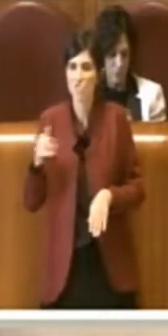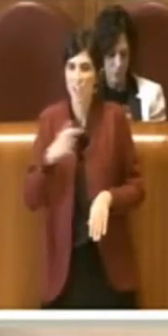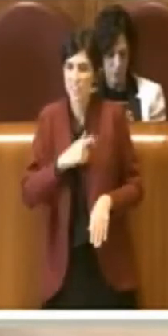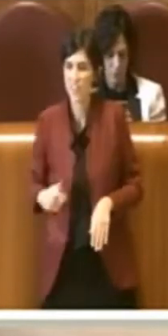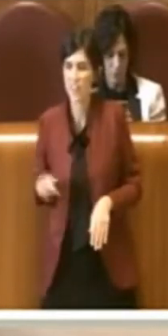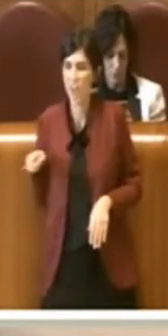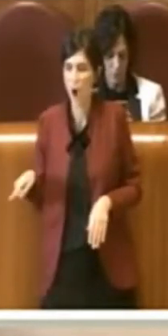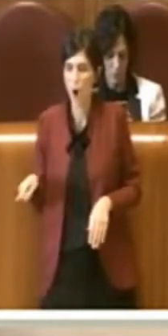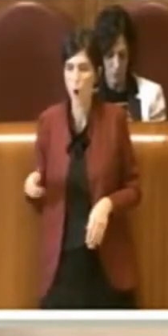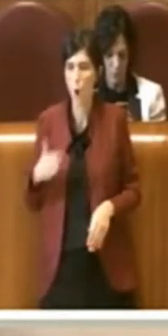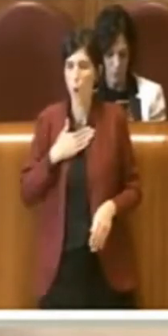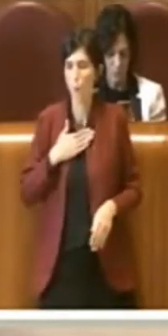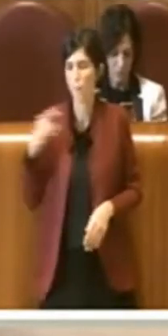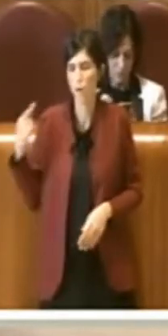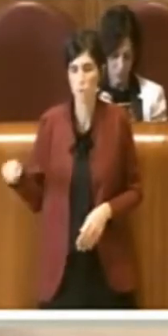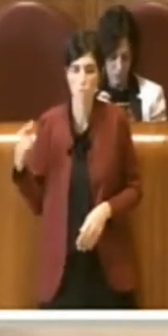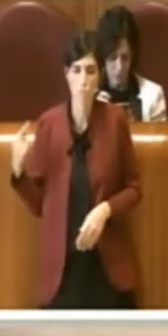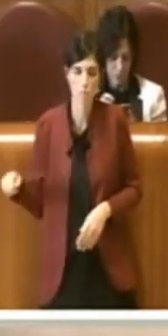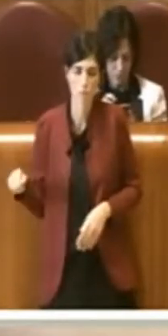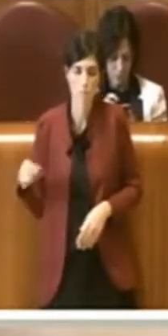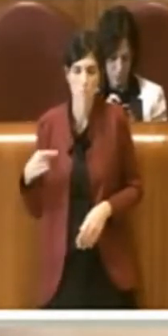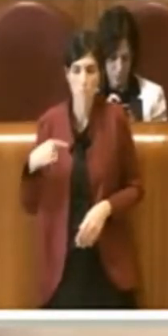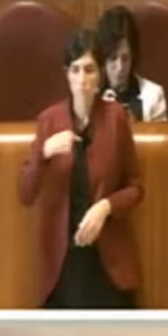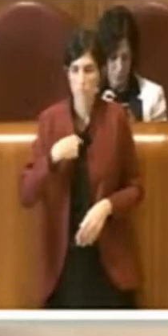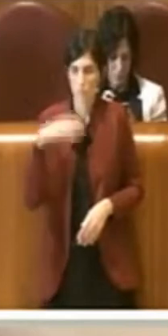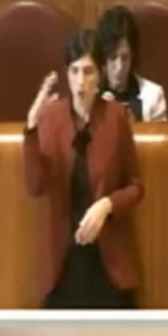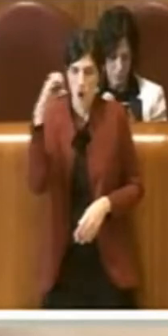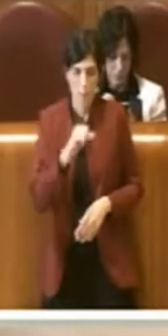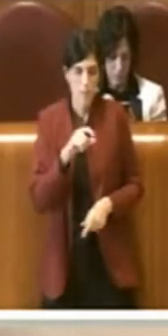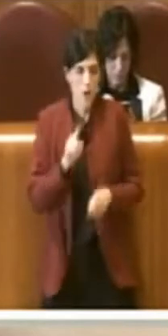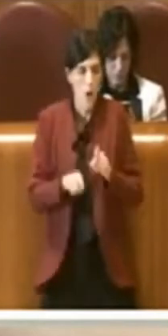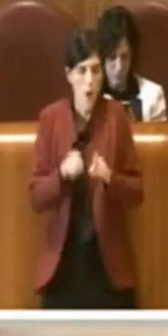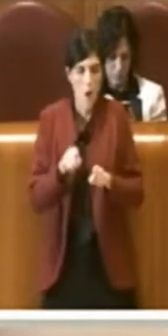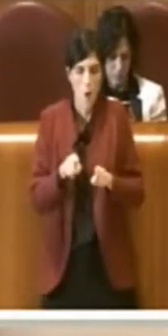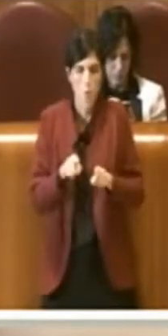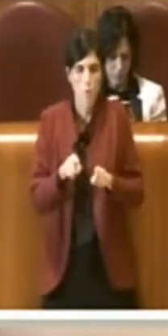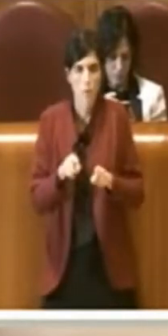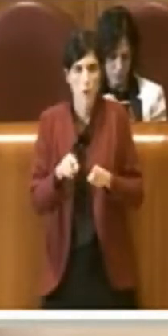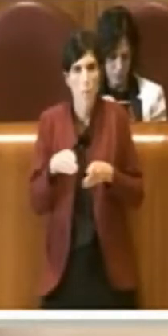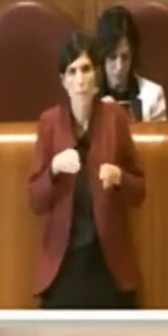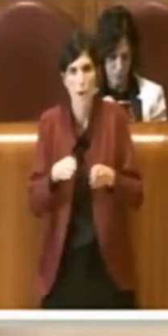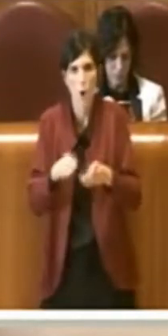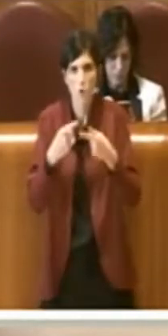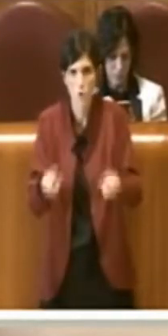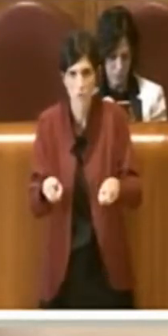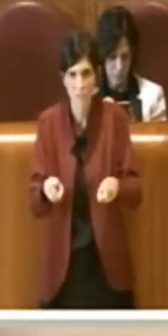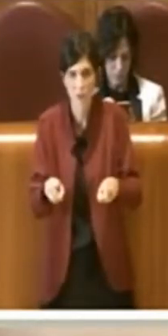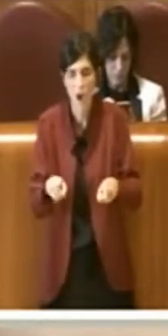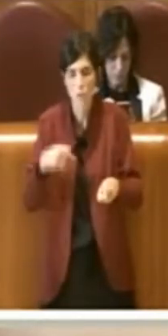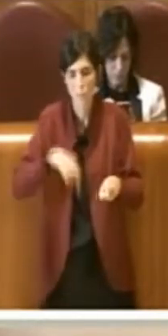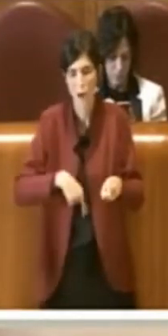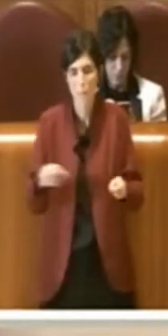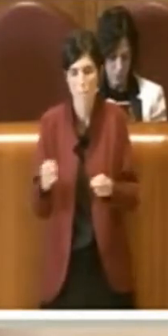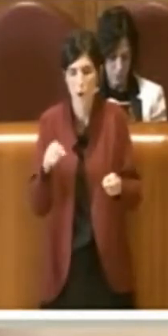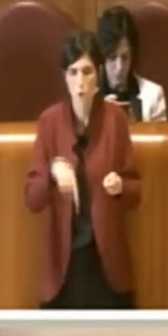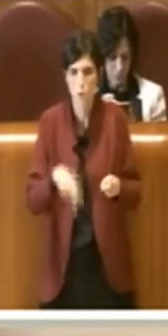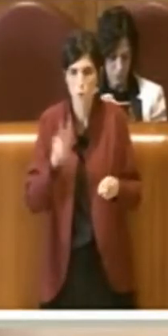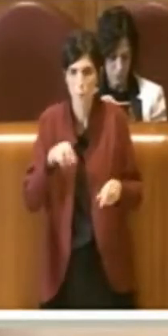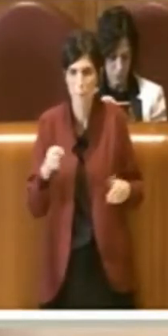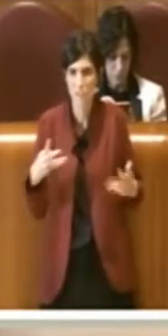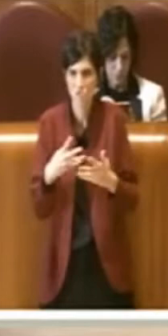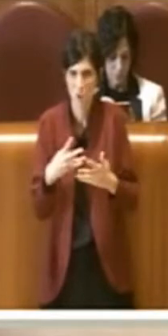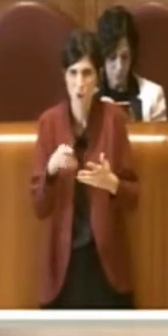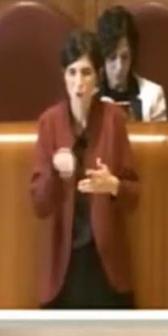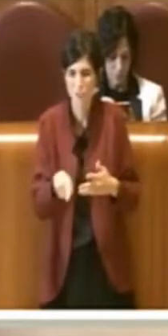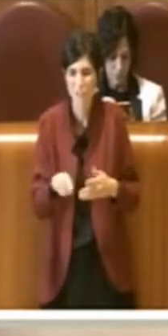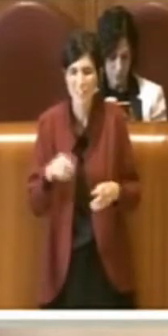che alcune cose potevano andare differentemente, ma questo 2019 è stato davvero difficile, con un